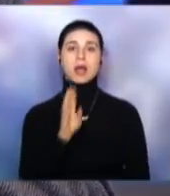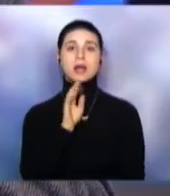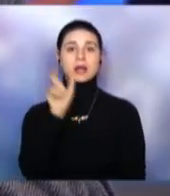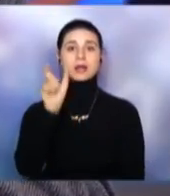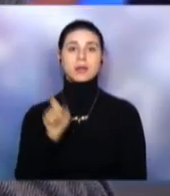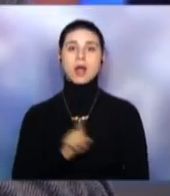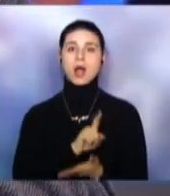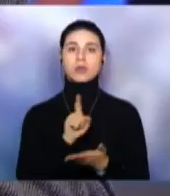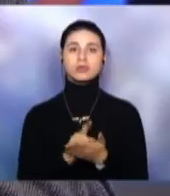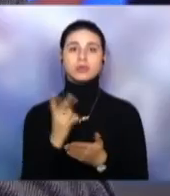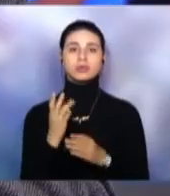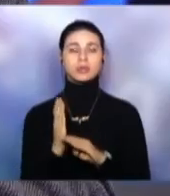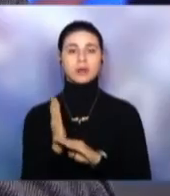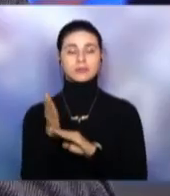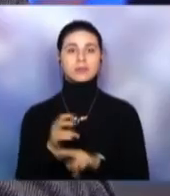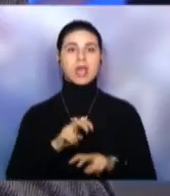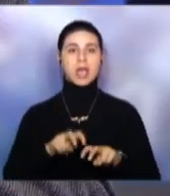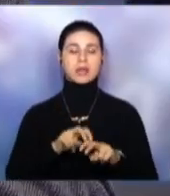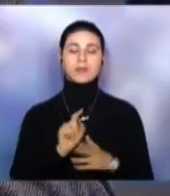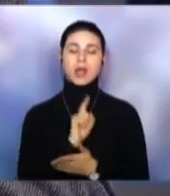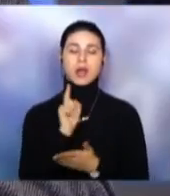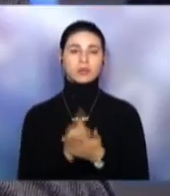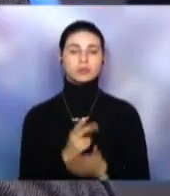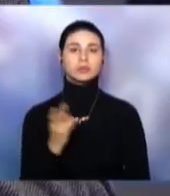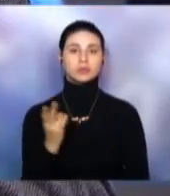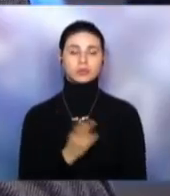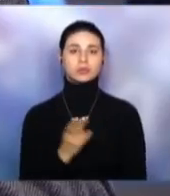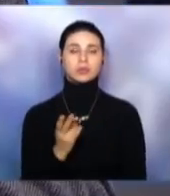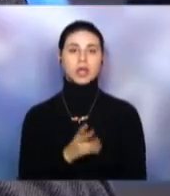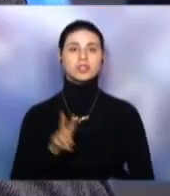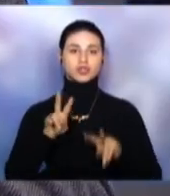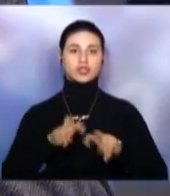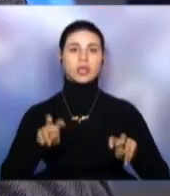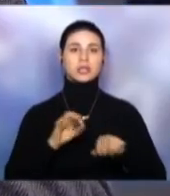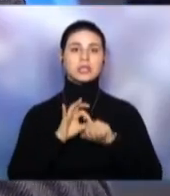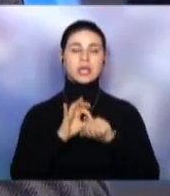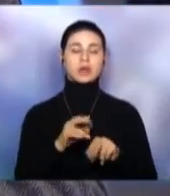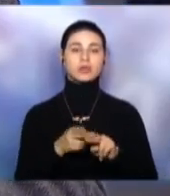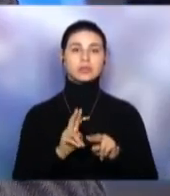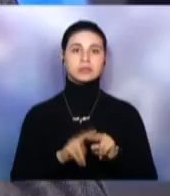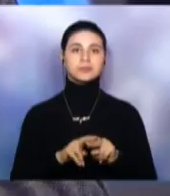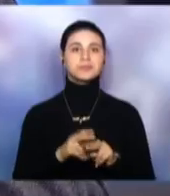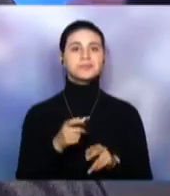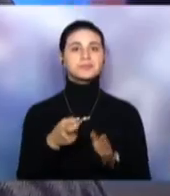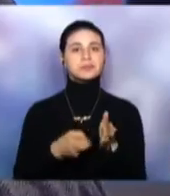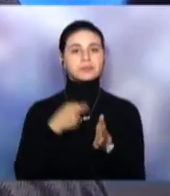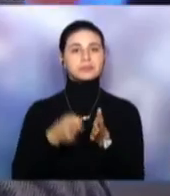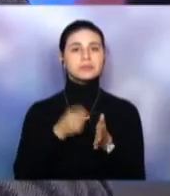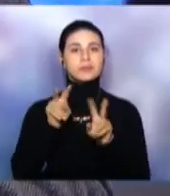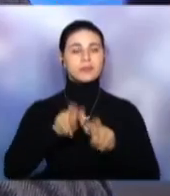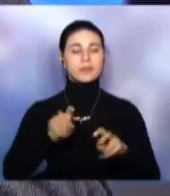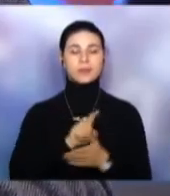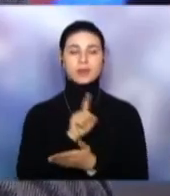უნდა მიმართოს კარდიოლოგს, აუცილებლად უნდა ჩაიტაროს ის სკრინინგული მინიმალური